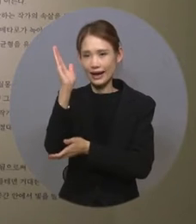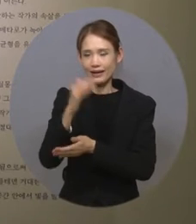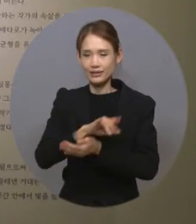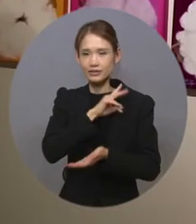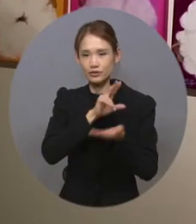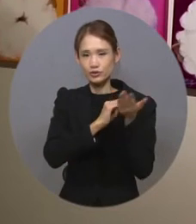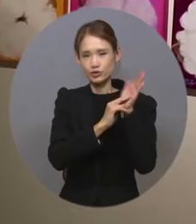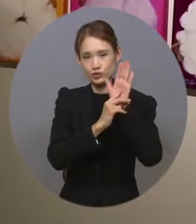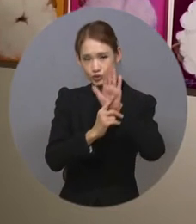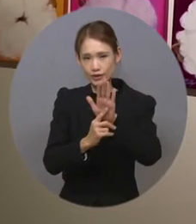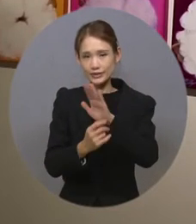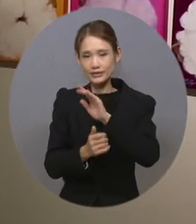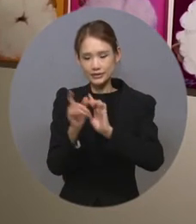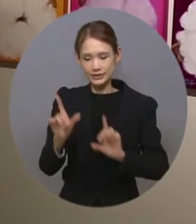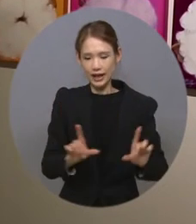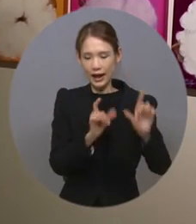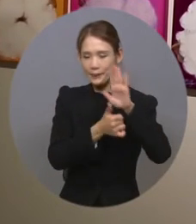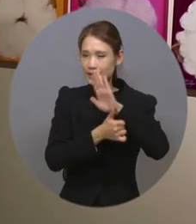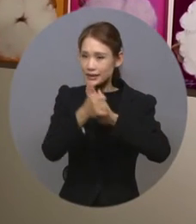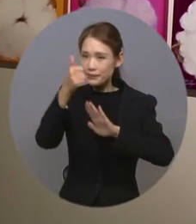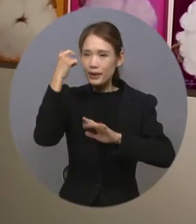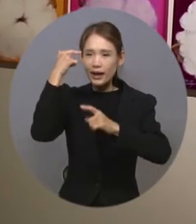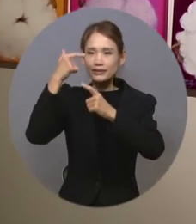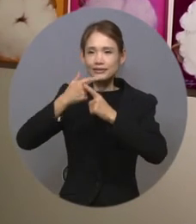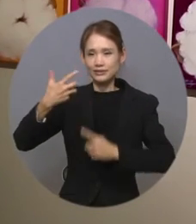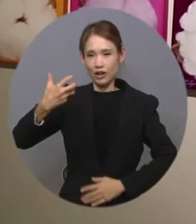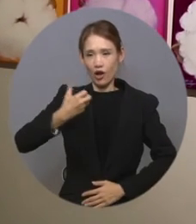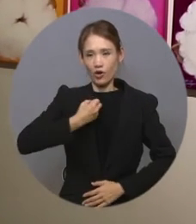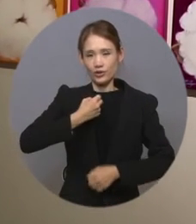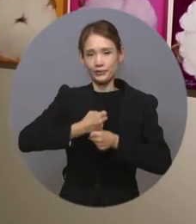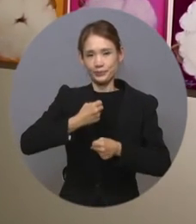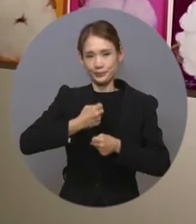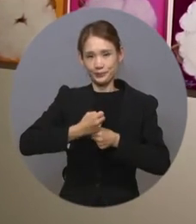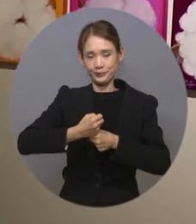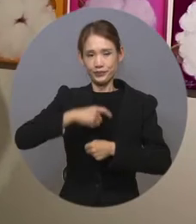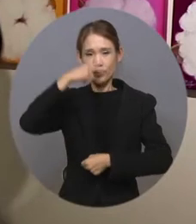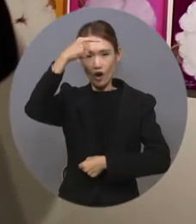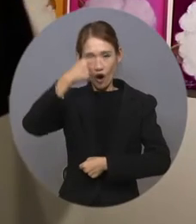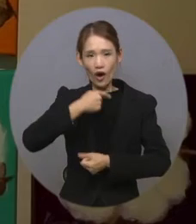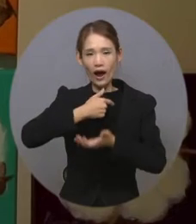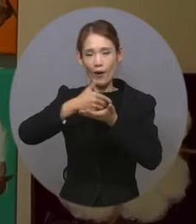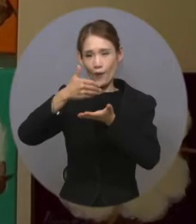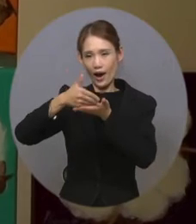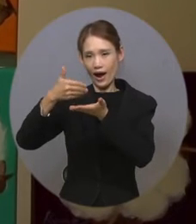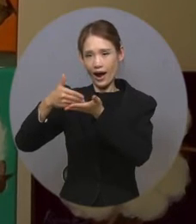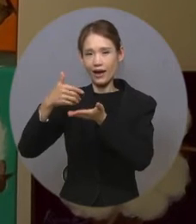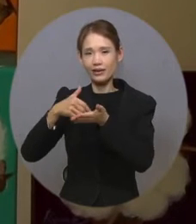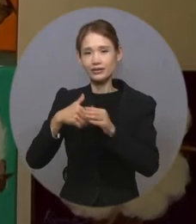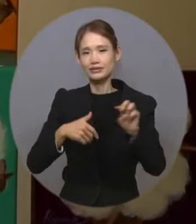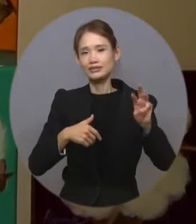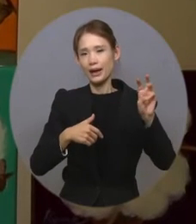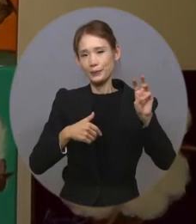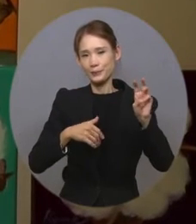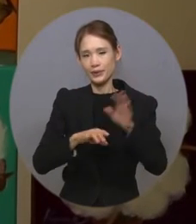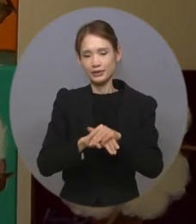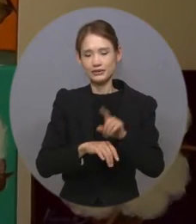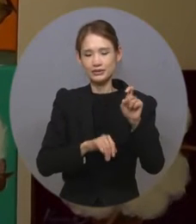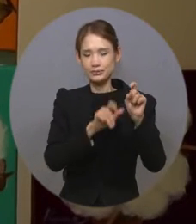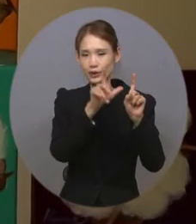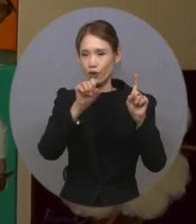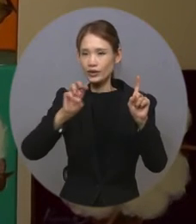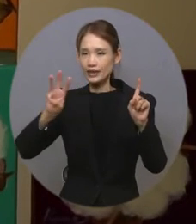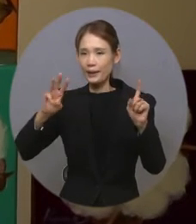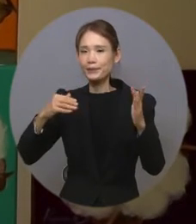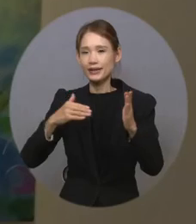전시회는 삶의 희망과 긍정의 기운을 담아 제작한 서양화 작품 30여 점을 오는 11월 3일까지 만나볼